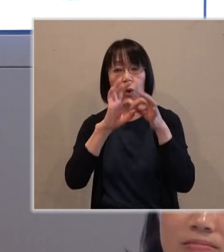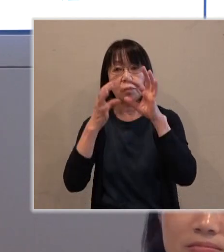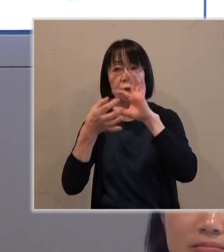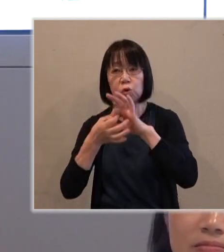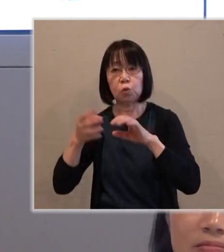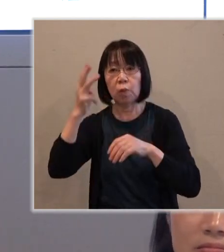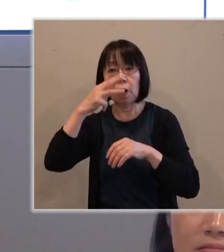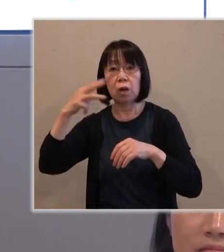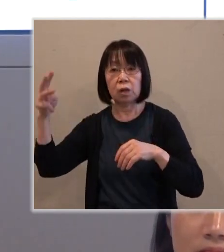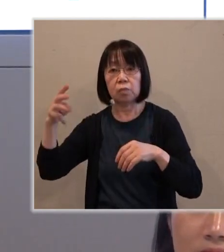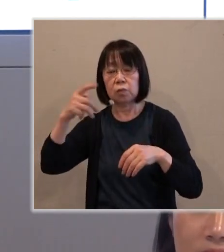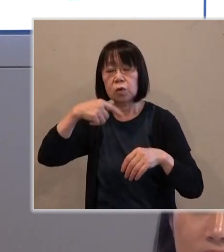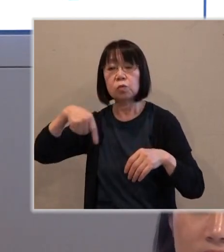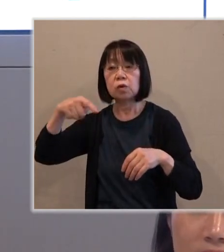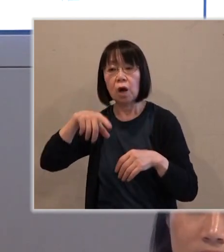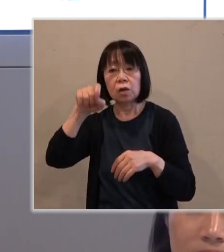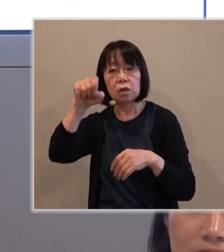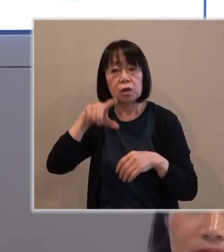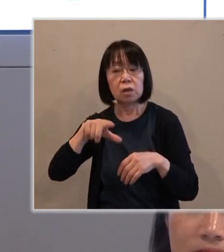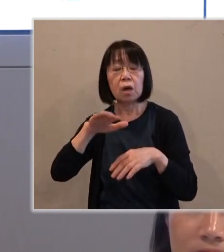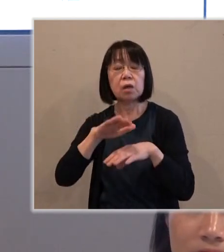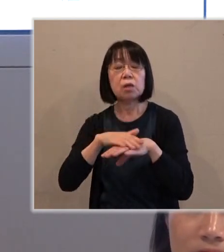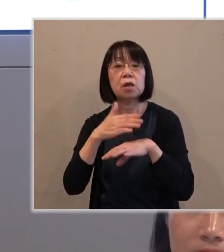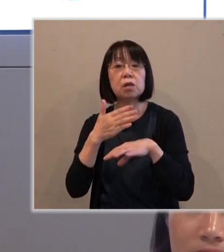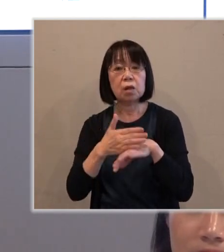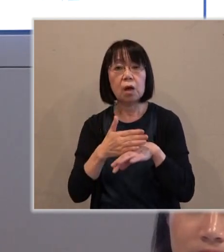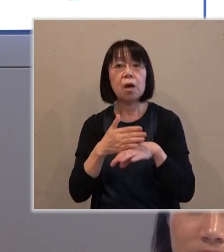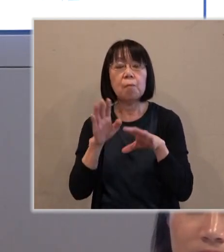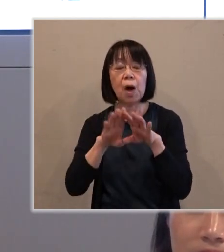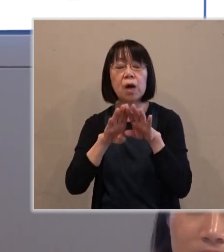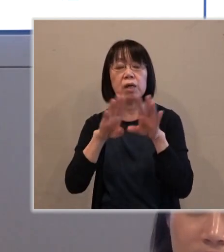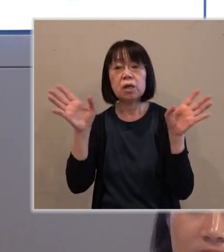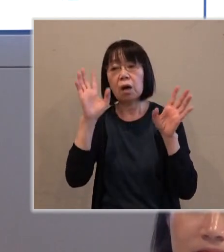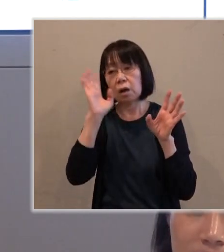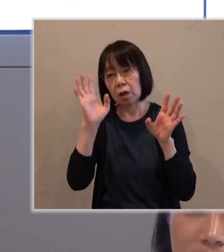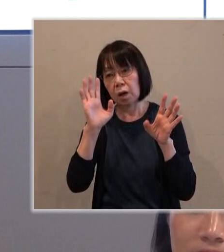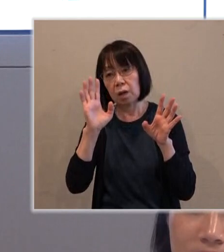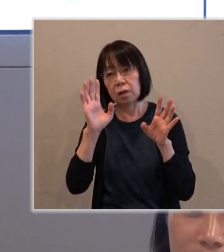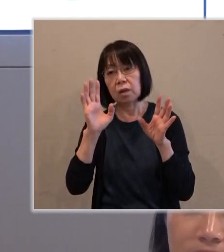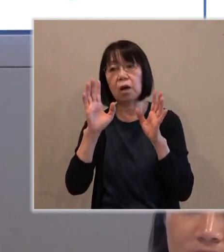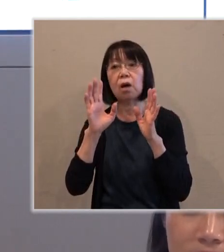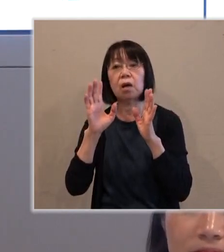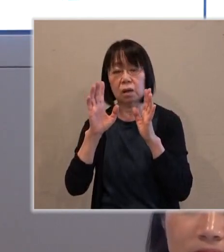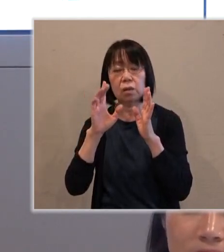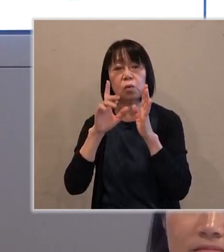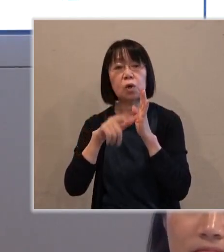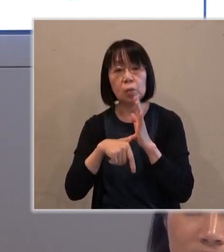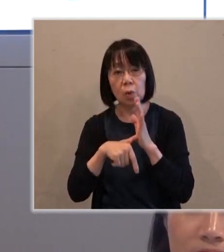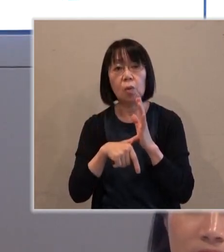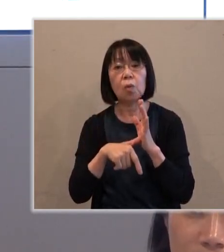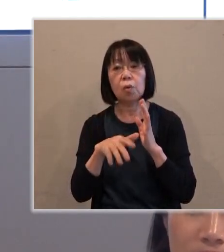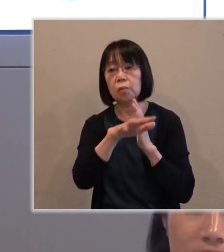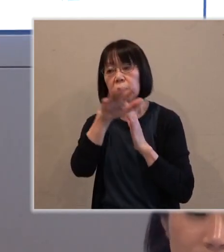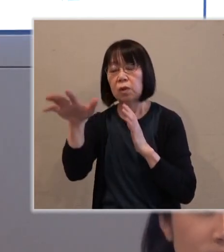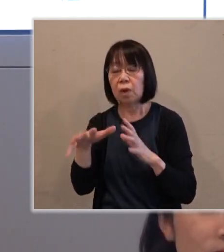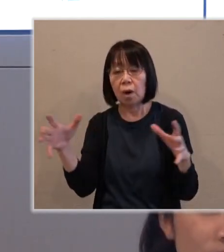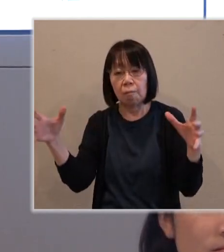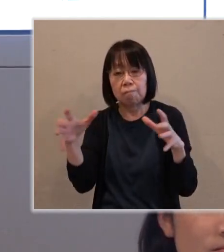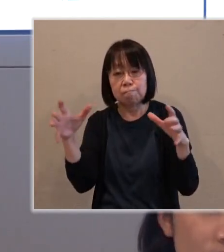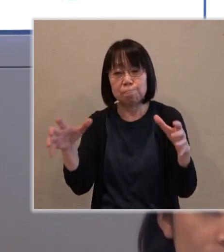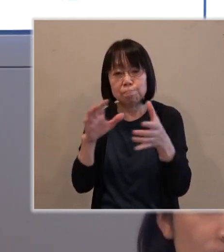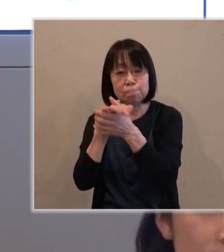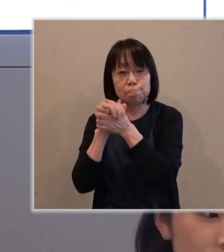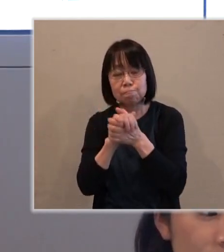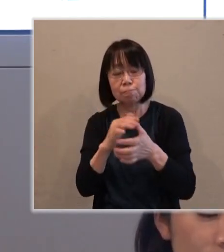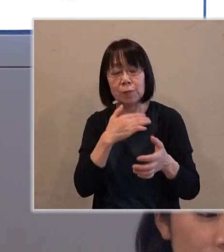ある種呼び水になって、それは別に開催しなかったとしても呼び水になっていろんな人が興味を持つきっかけになるはずなんだと、なんだけ